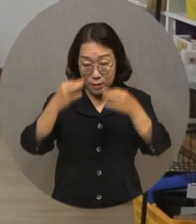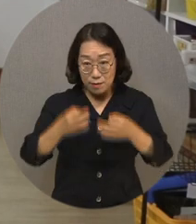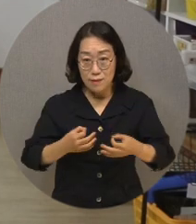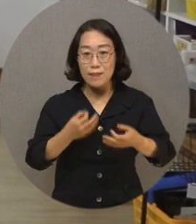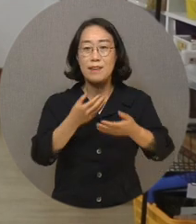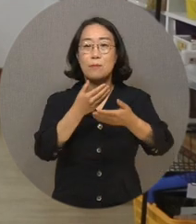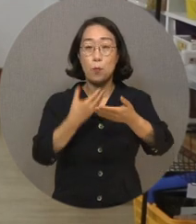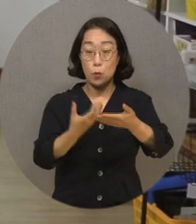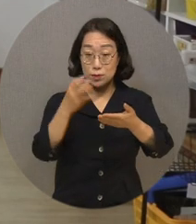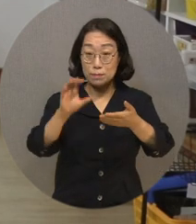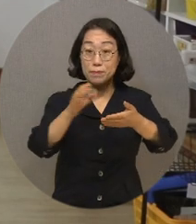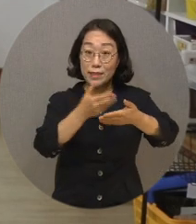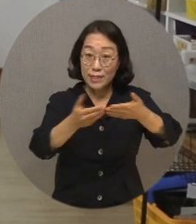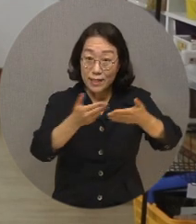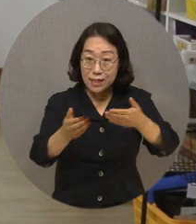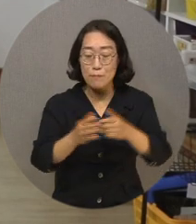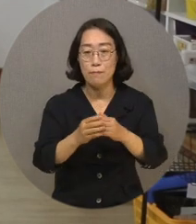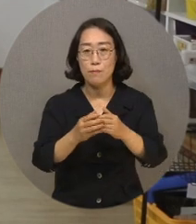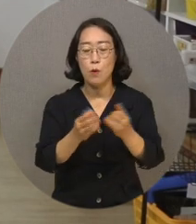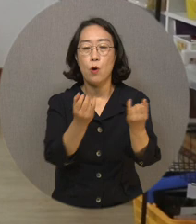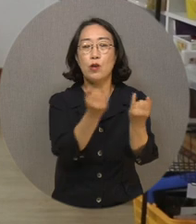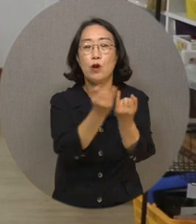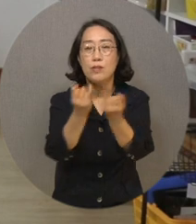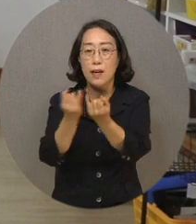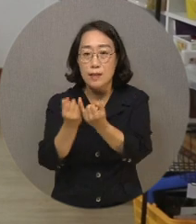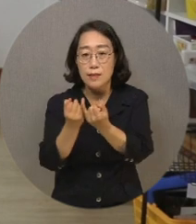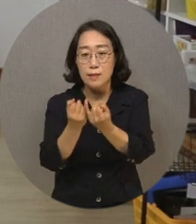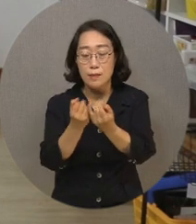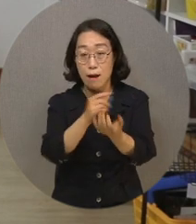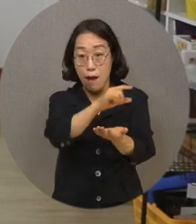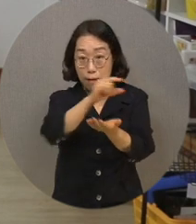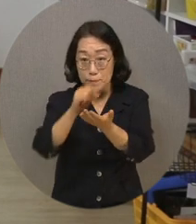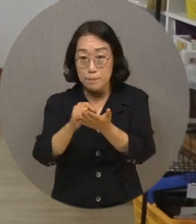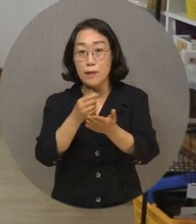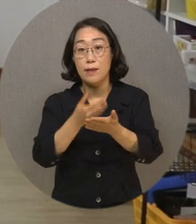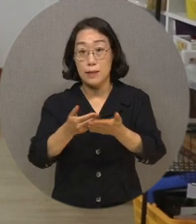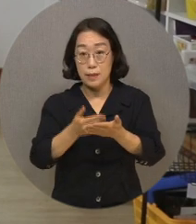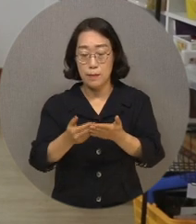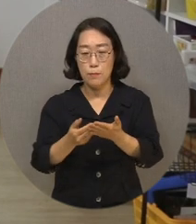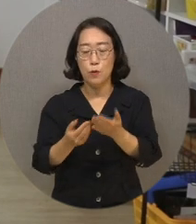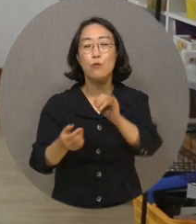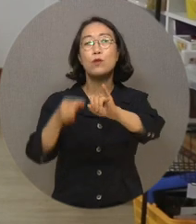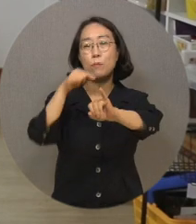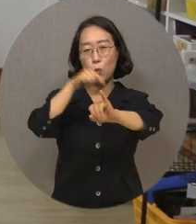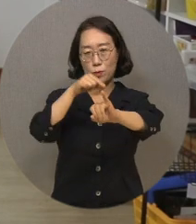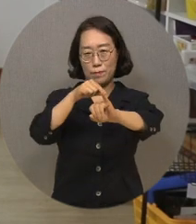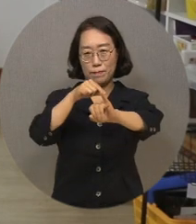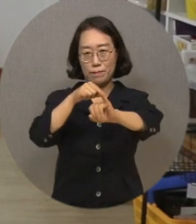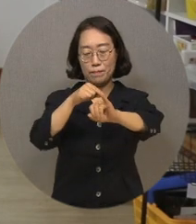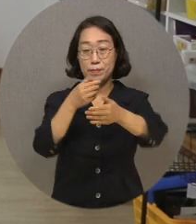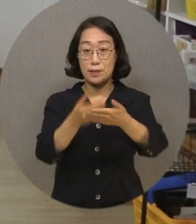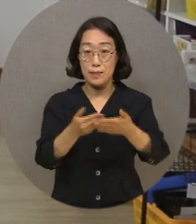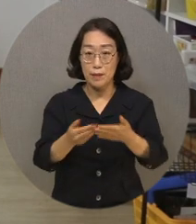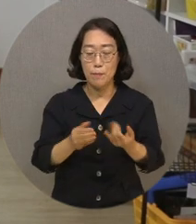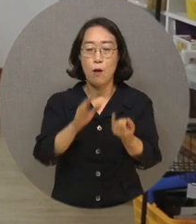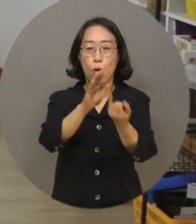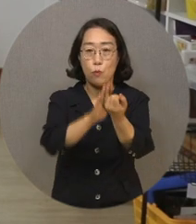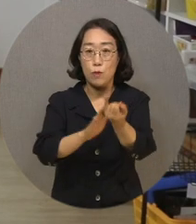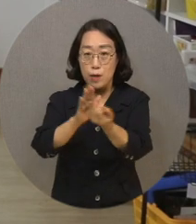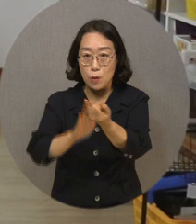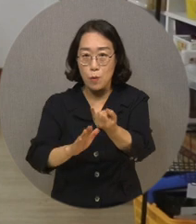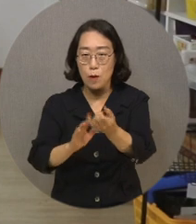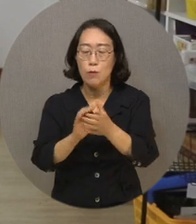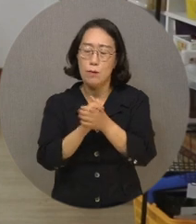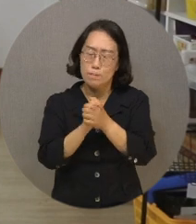모습이자 다양한 삶을 살아가는 여인들의 일상을 뒷모습으로 표현하면서 그녀들을 위로하고